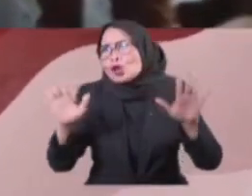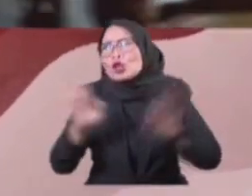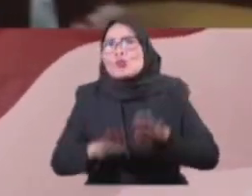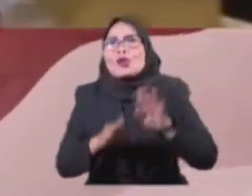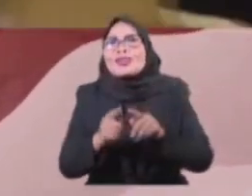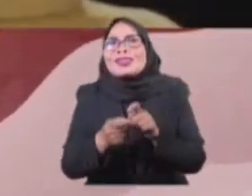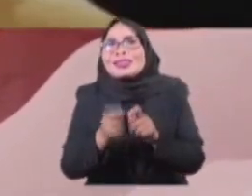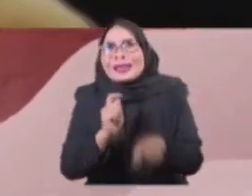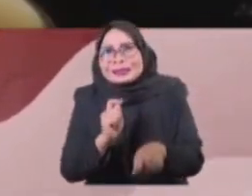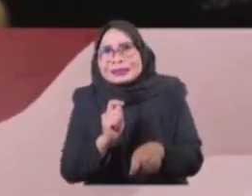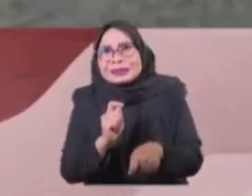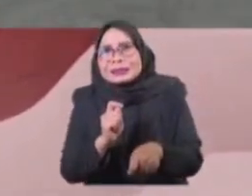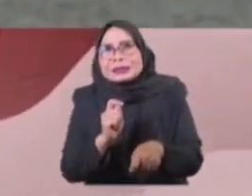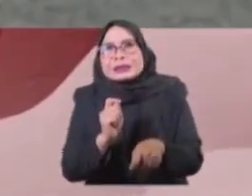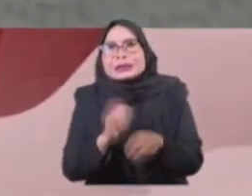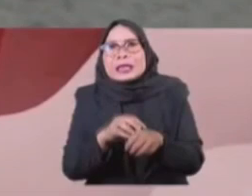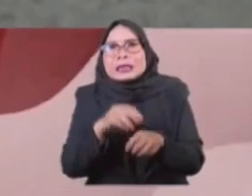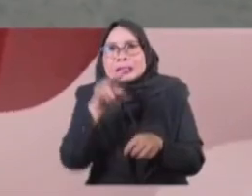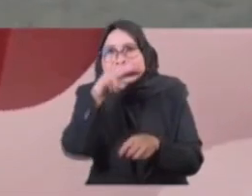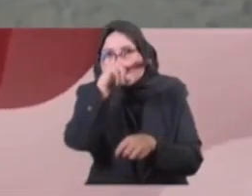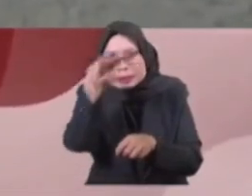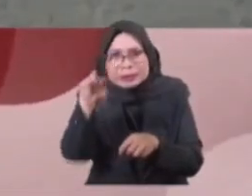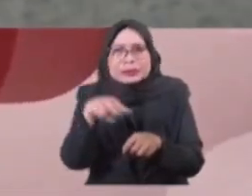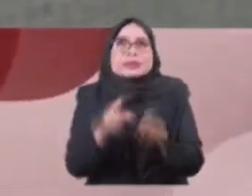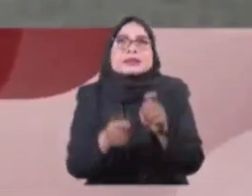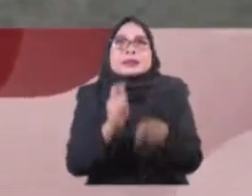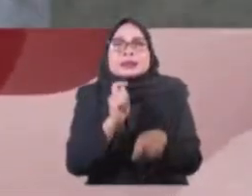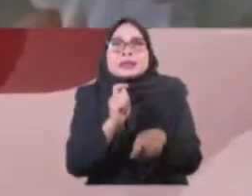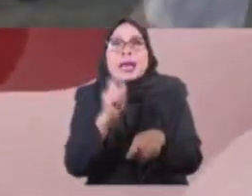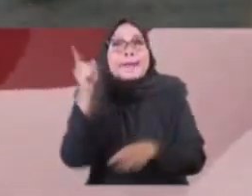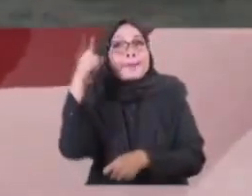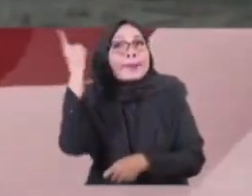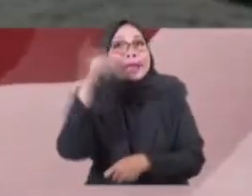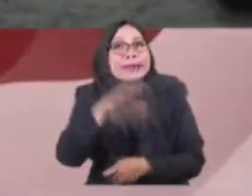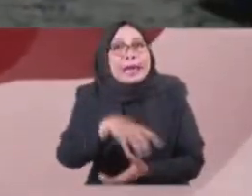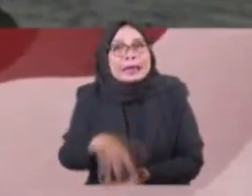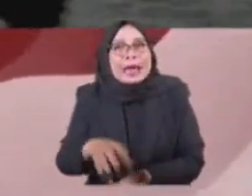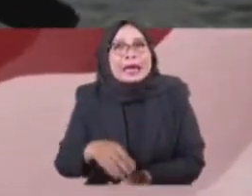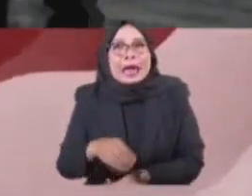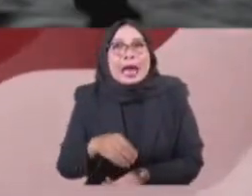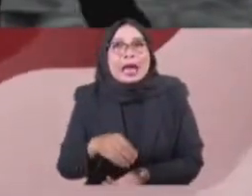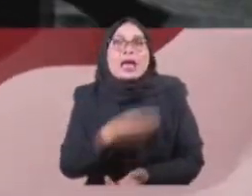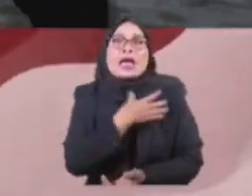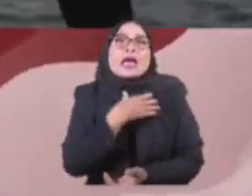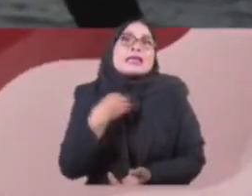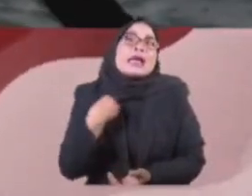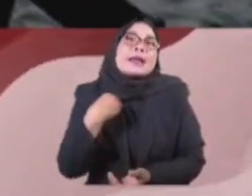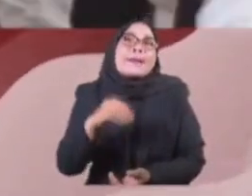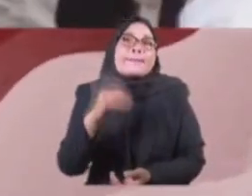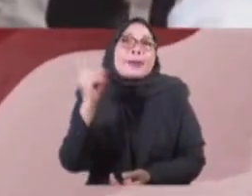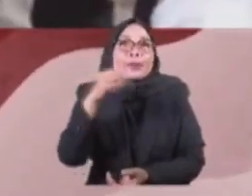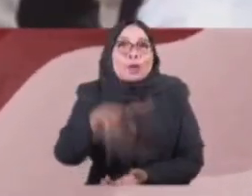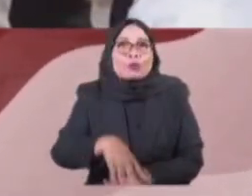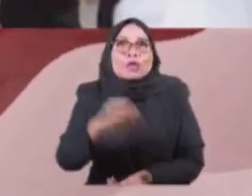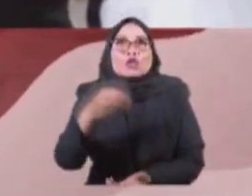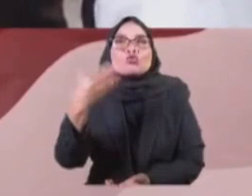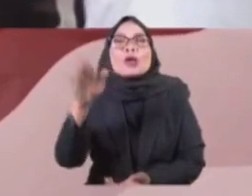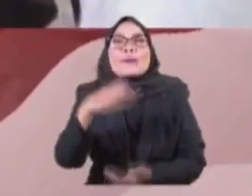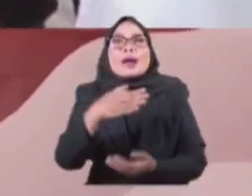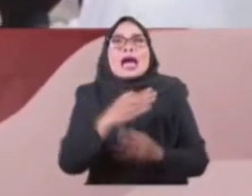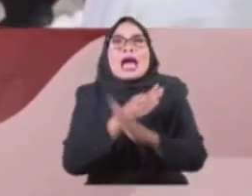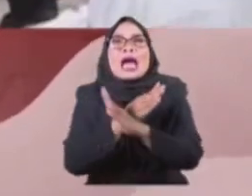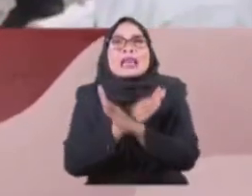mungkin testing dan racing dan pemerintah daerah juga meminta pusat sudah